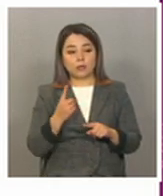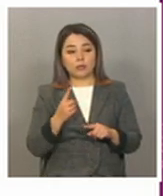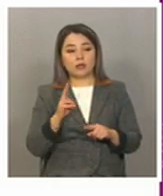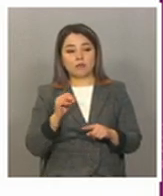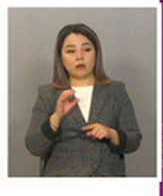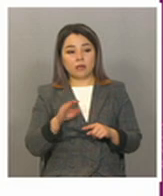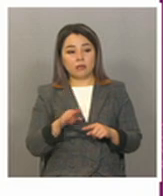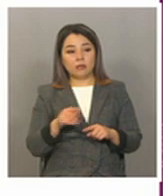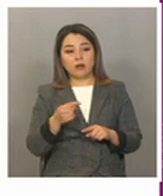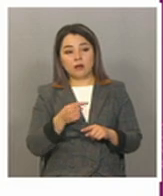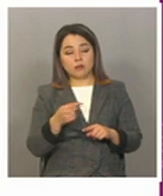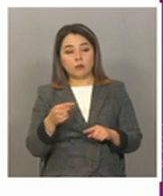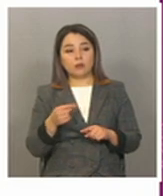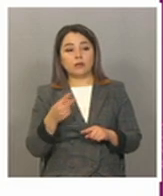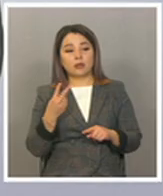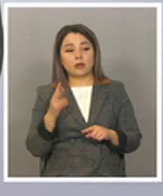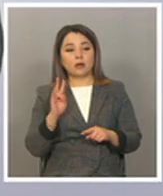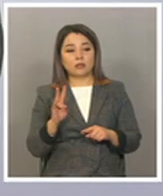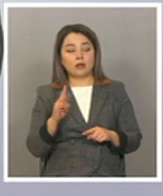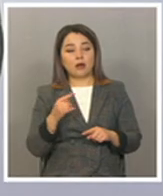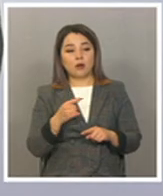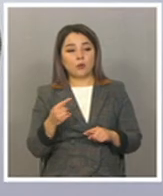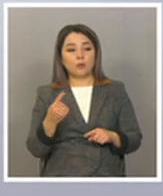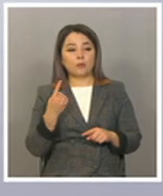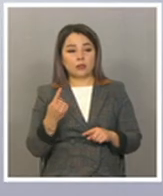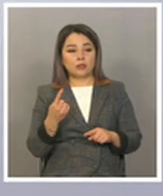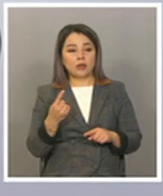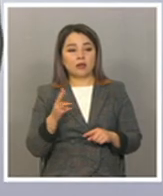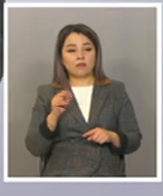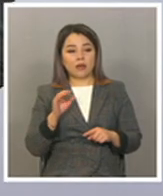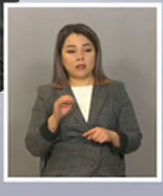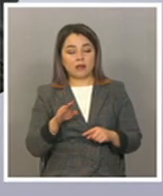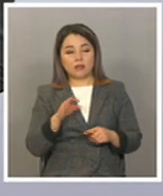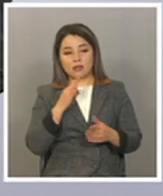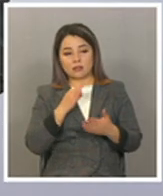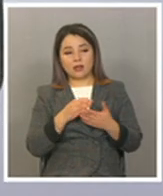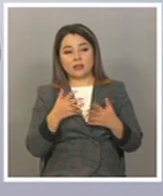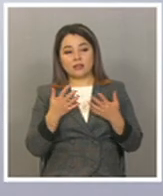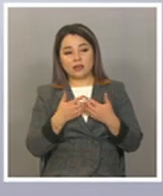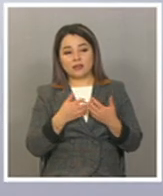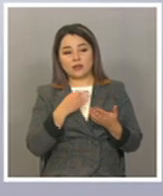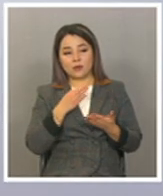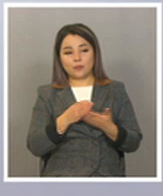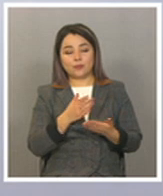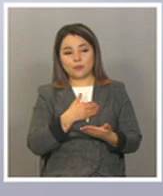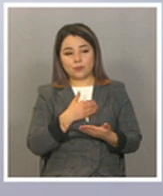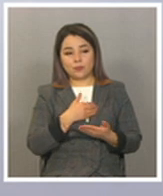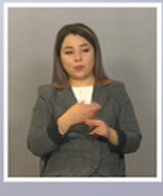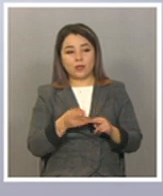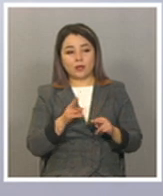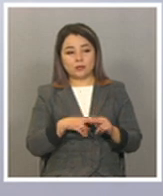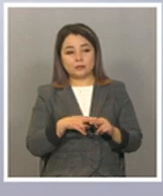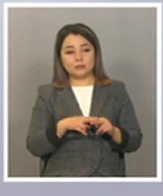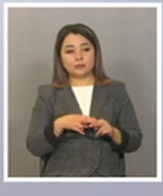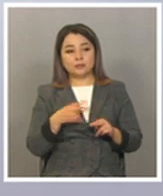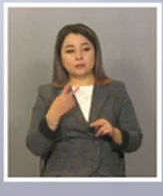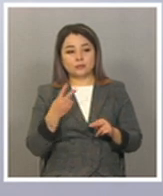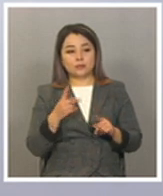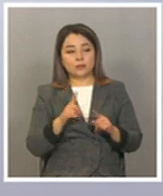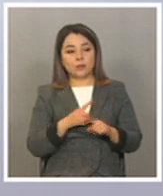квадраты азайту 2n азайтылған 1-дің квадратын есептеп алайық. Одан 2